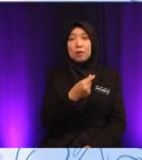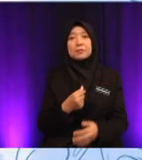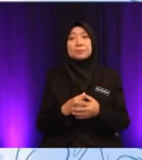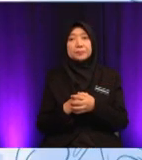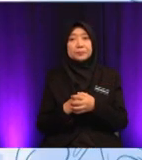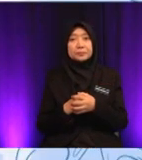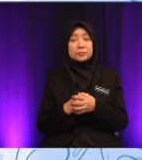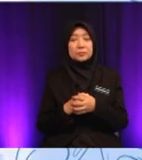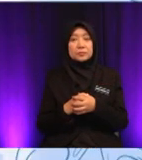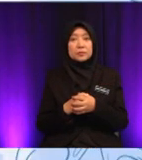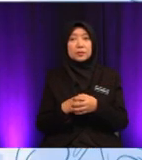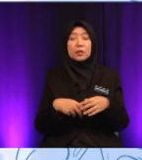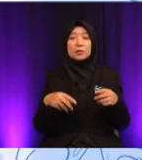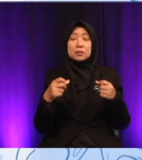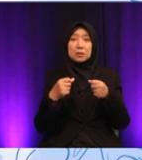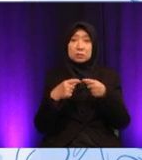terakhir daripada getaran